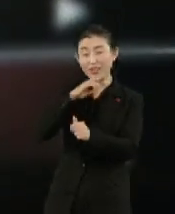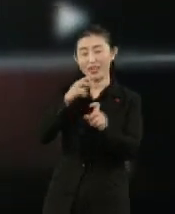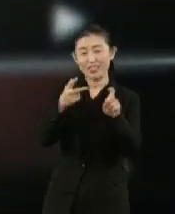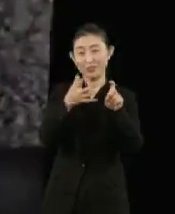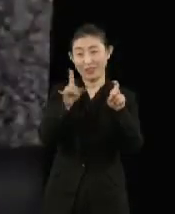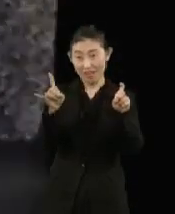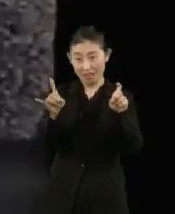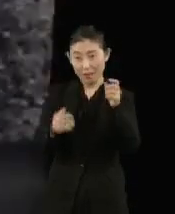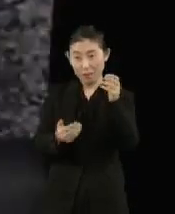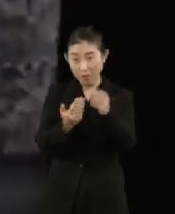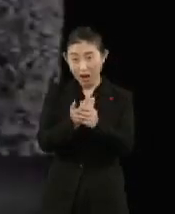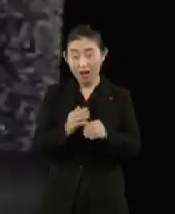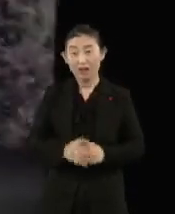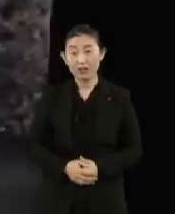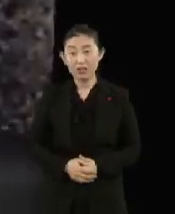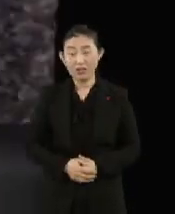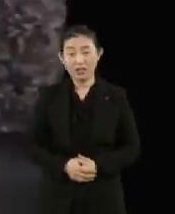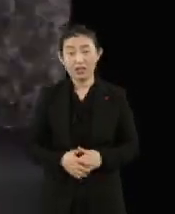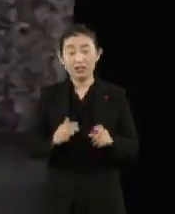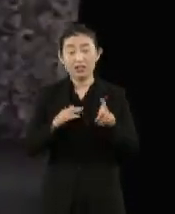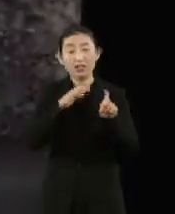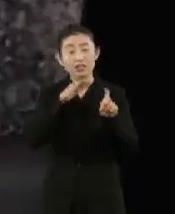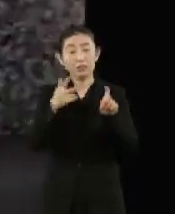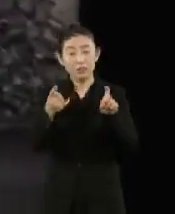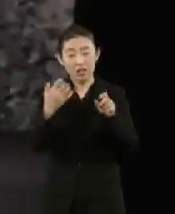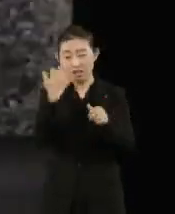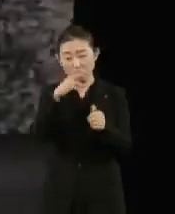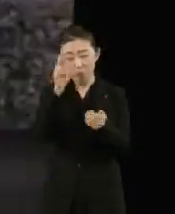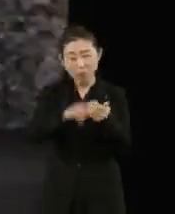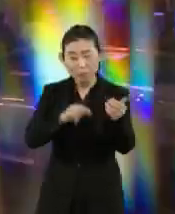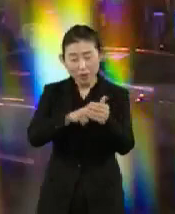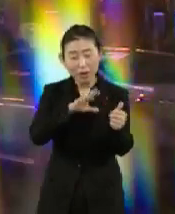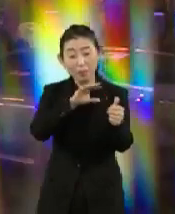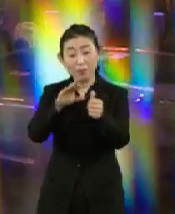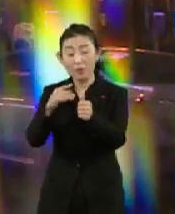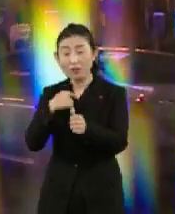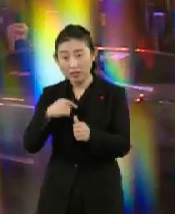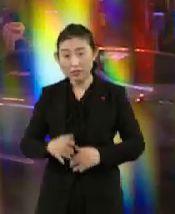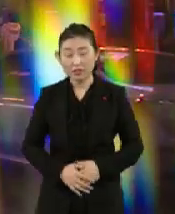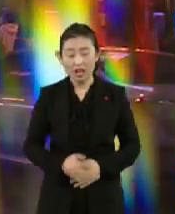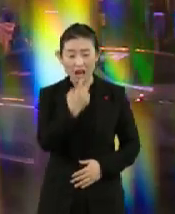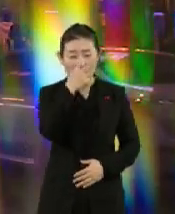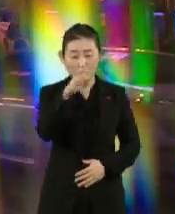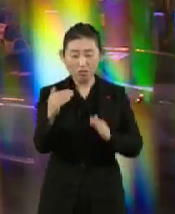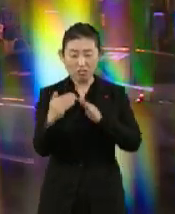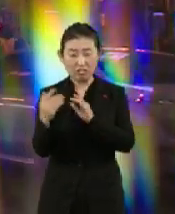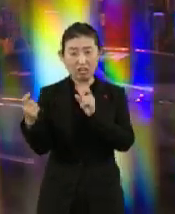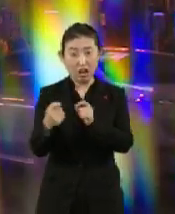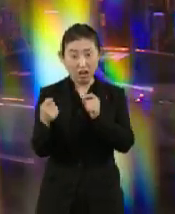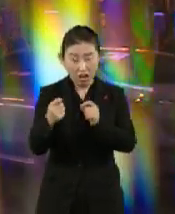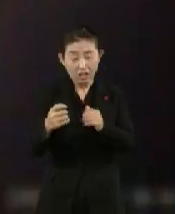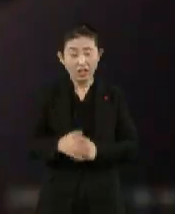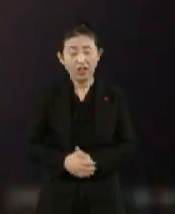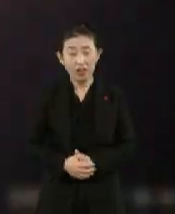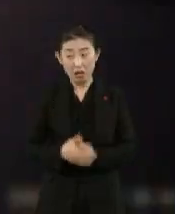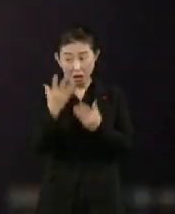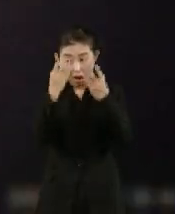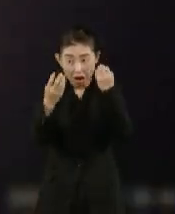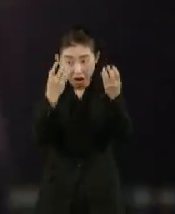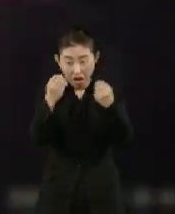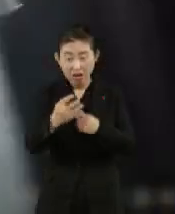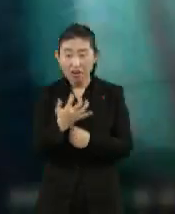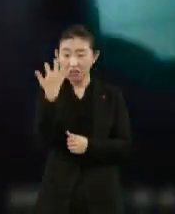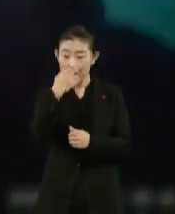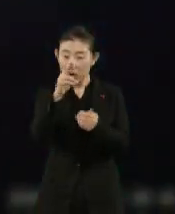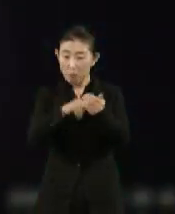사건을 시작으로 TJB는 10대 성매매 실태를 고발했습니다. 학원과 주택가, 10대 주위에서